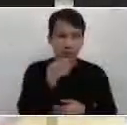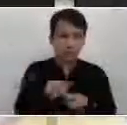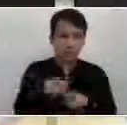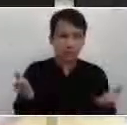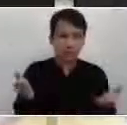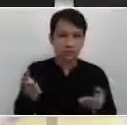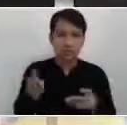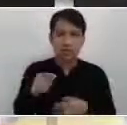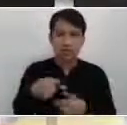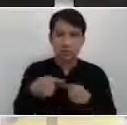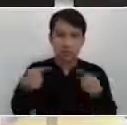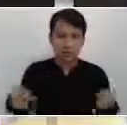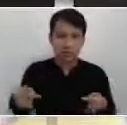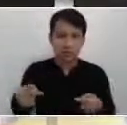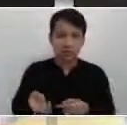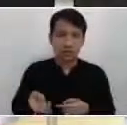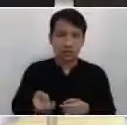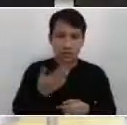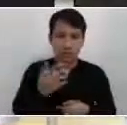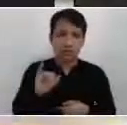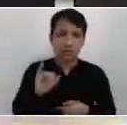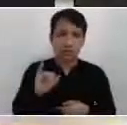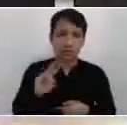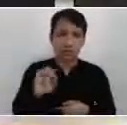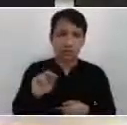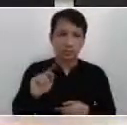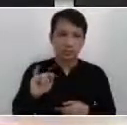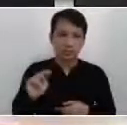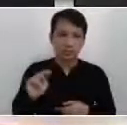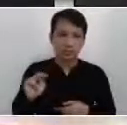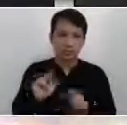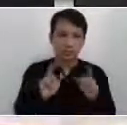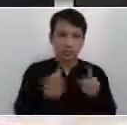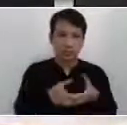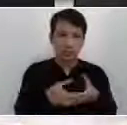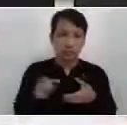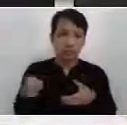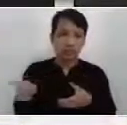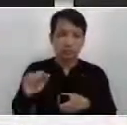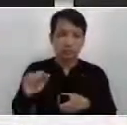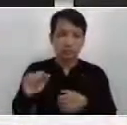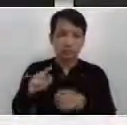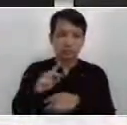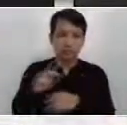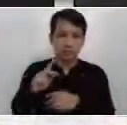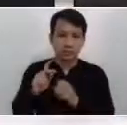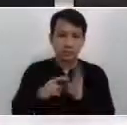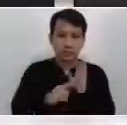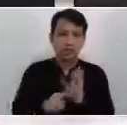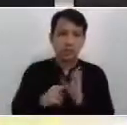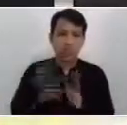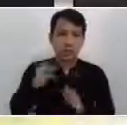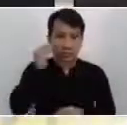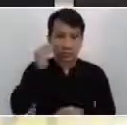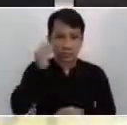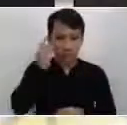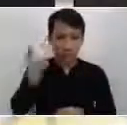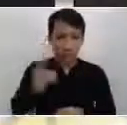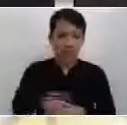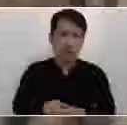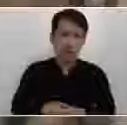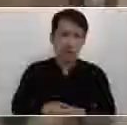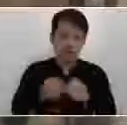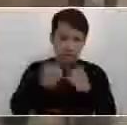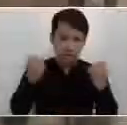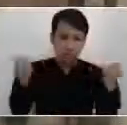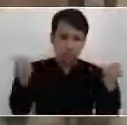kinumpirma ng Department of Agriculture na magsasagawa ang tanggapan ng clinical trial gamit ang ivermectin laban sa African swine fever. Bumuuri